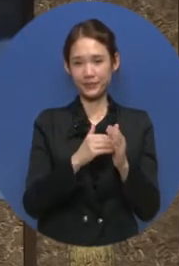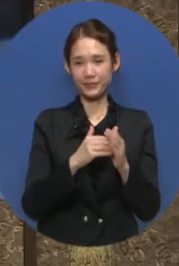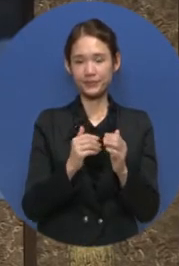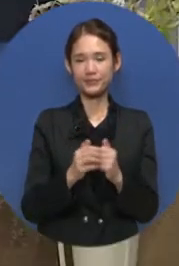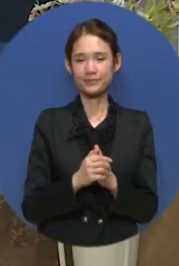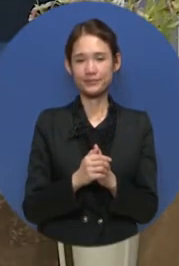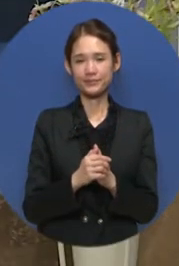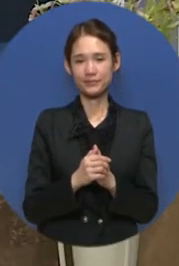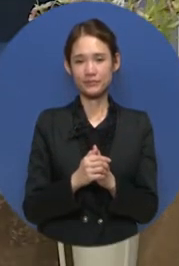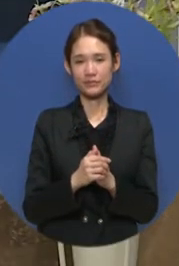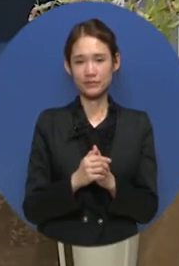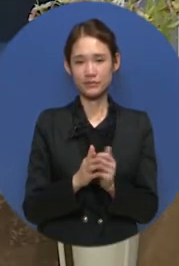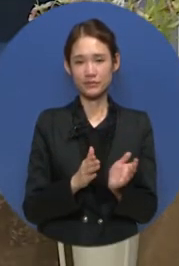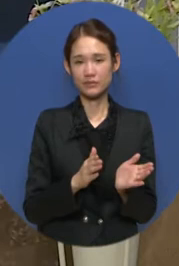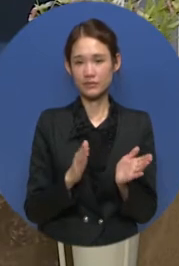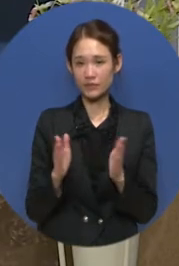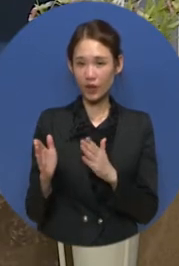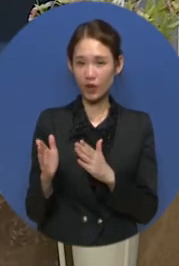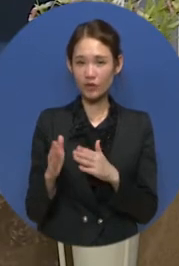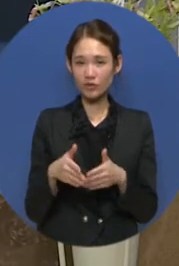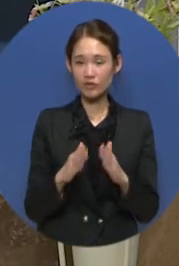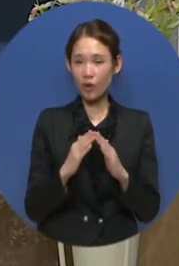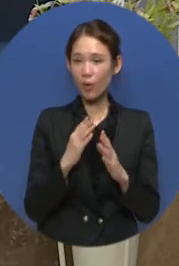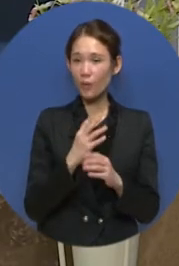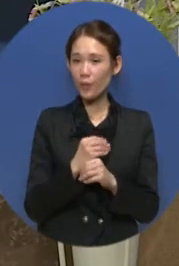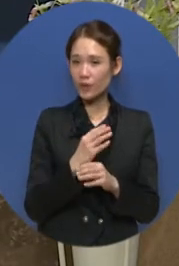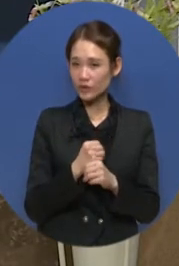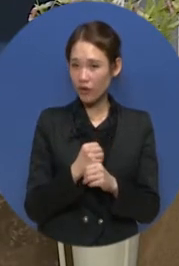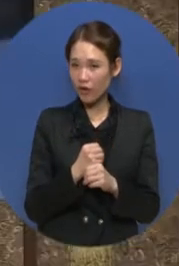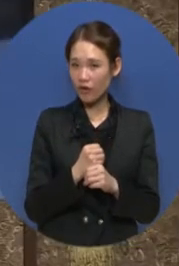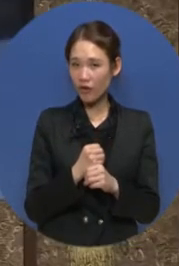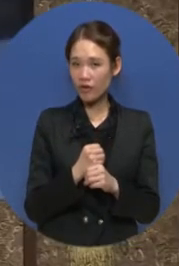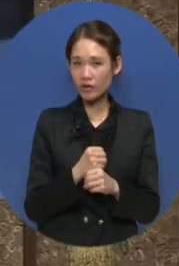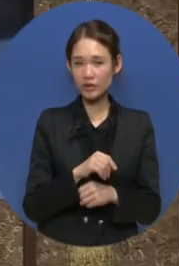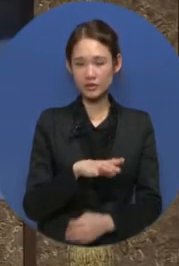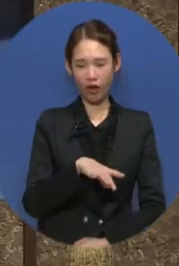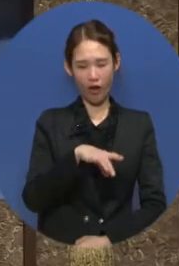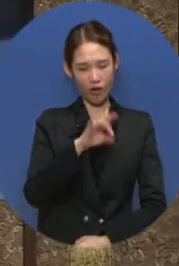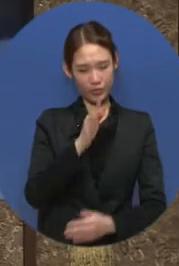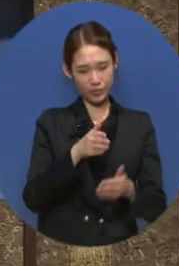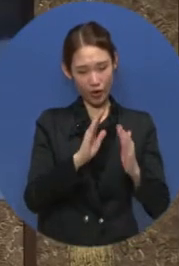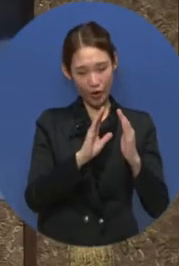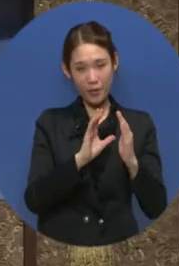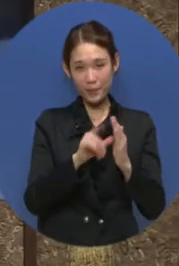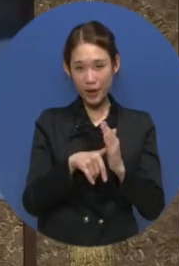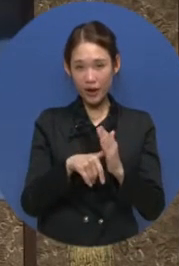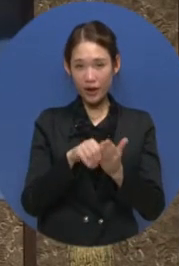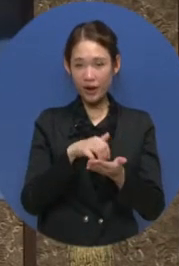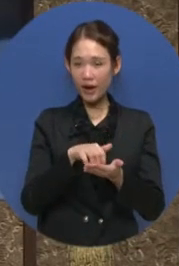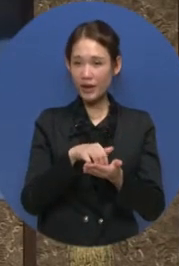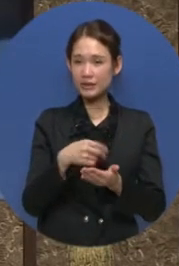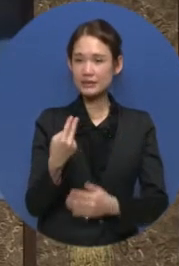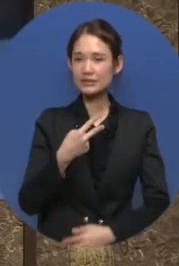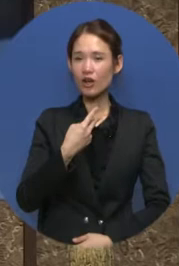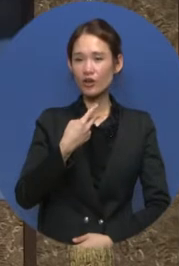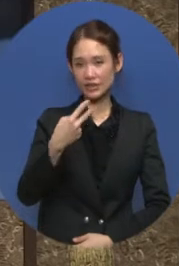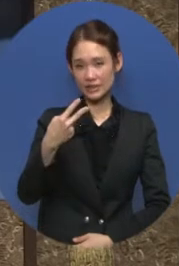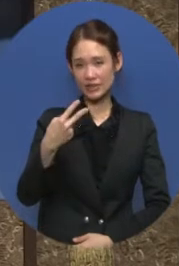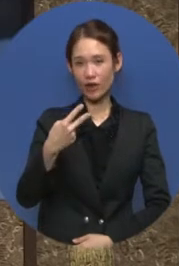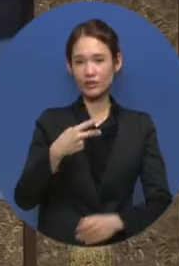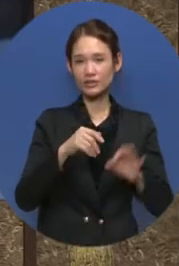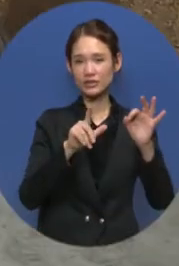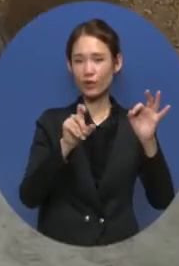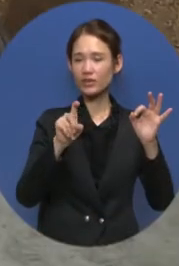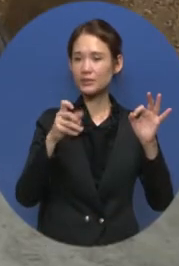네. 그러면은 언제 설립이 된 건가요? 처음에 할 때는 2002년 10월 18일 날